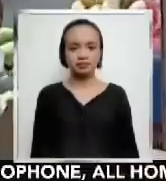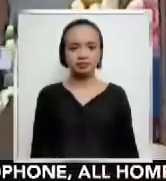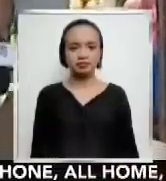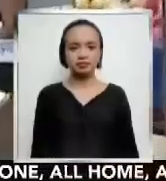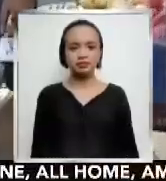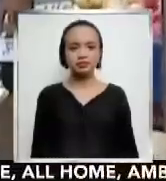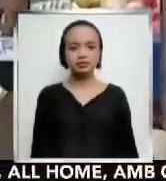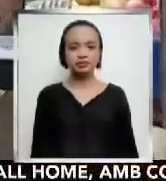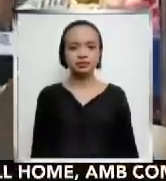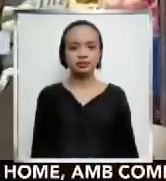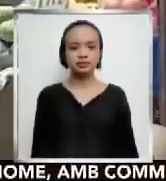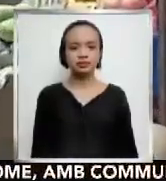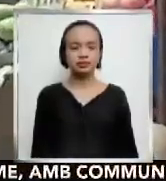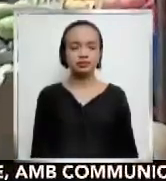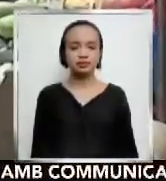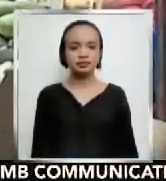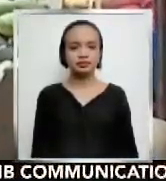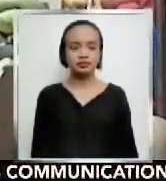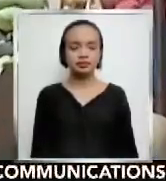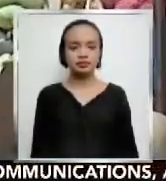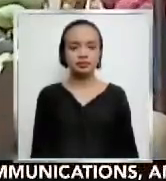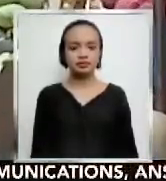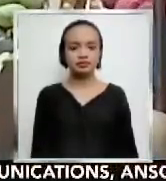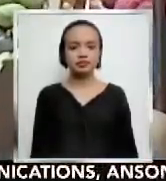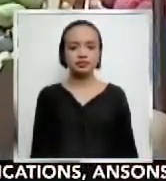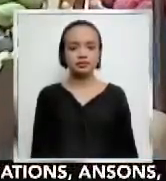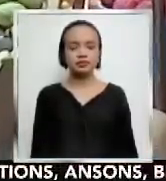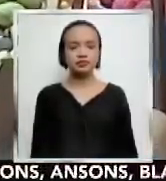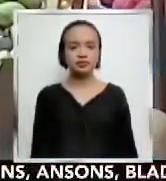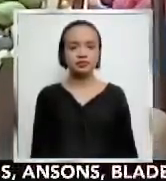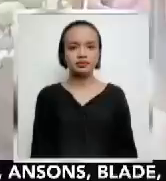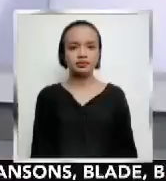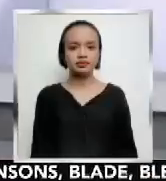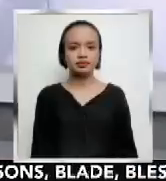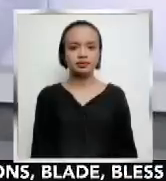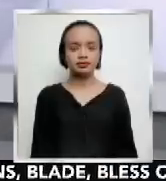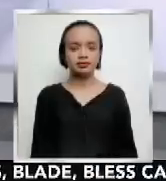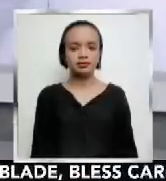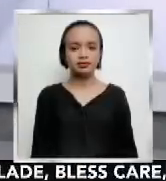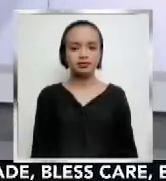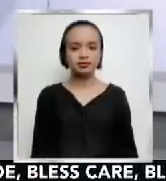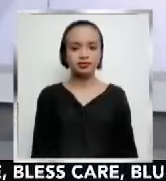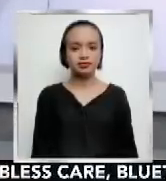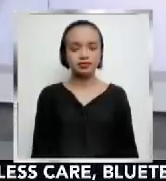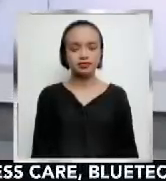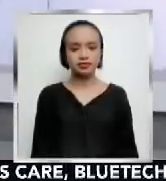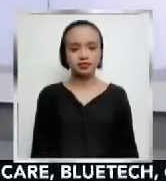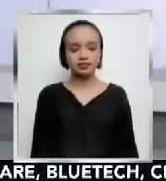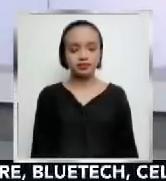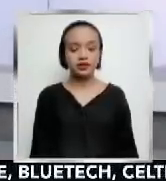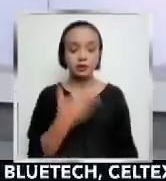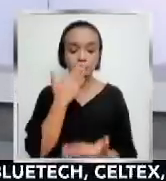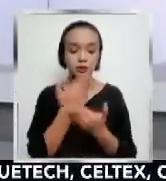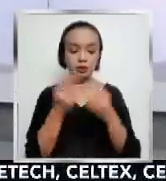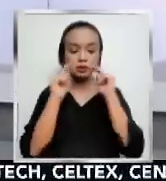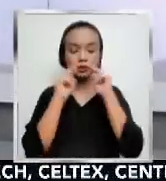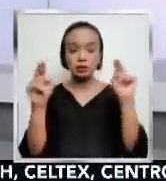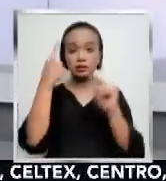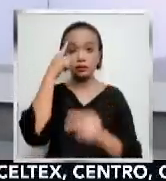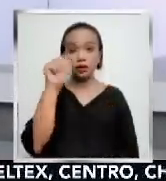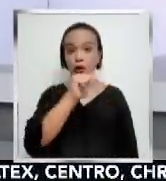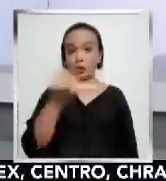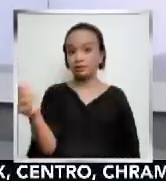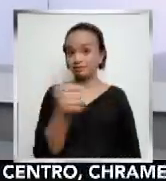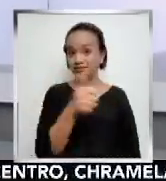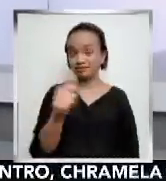Marisol Abdurrahman, nakatuto, 24 oras. At good news naman sa mga commuter at jeepney